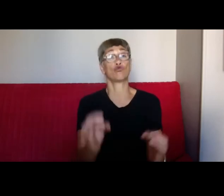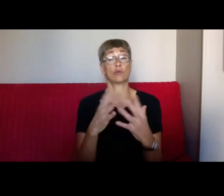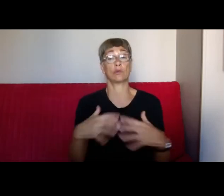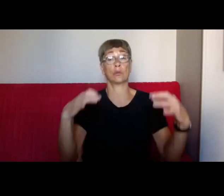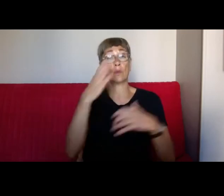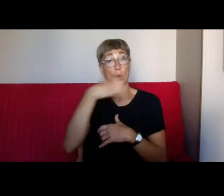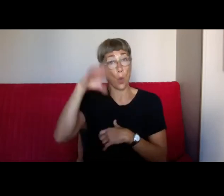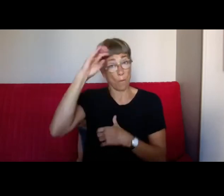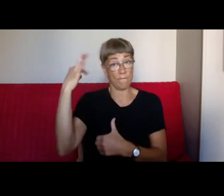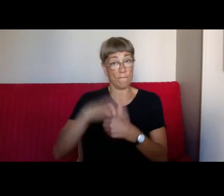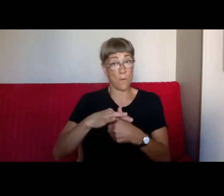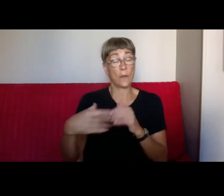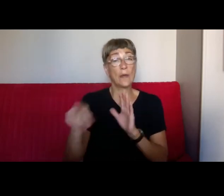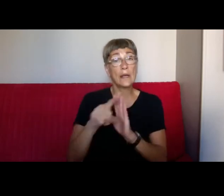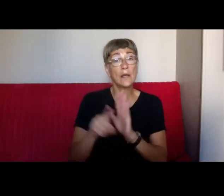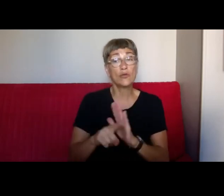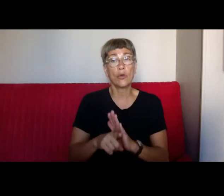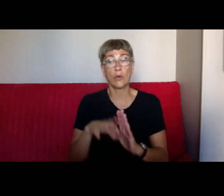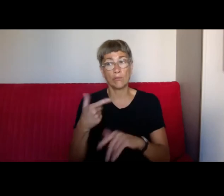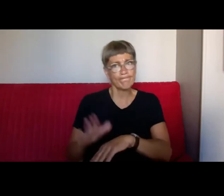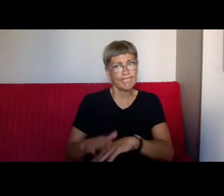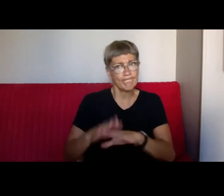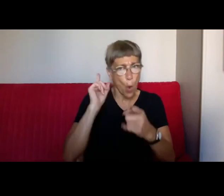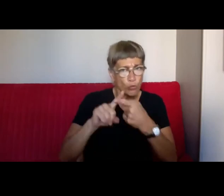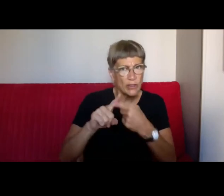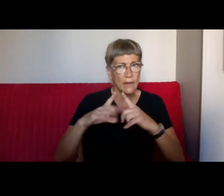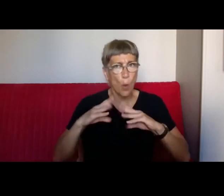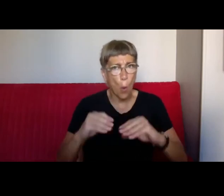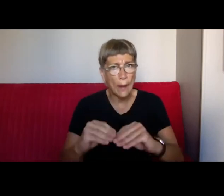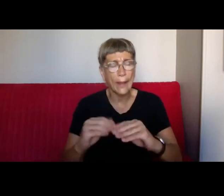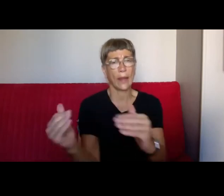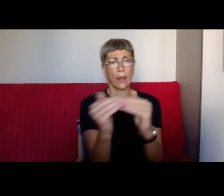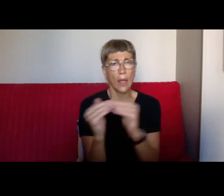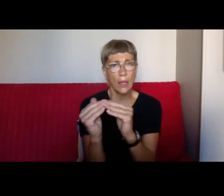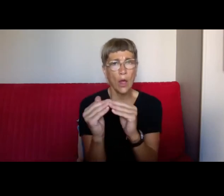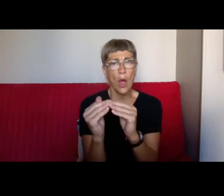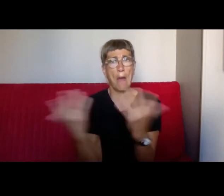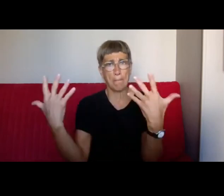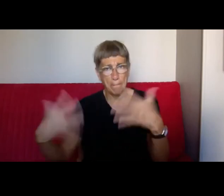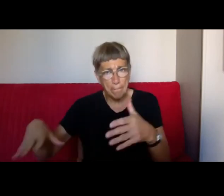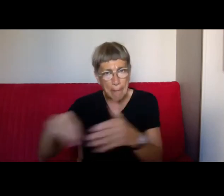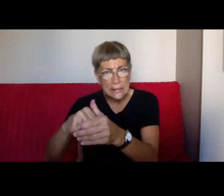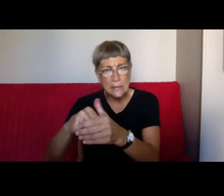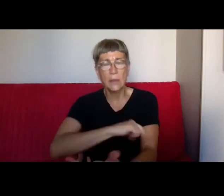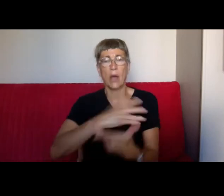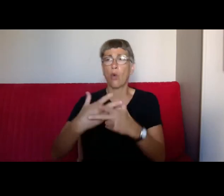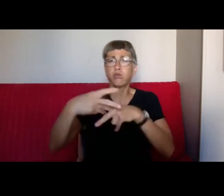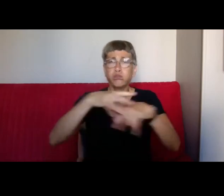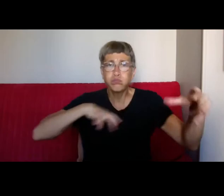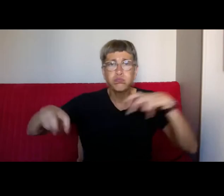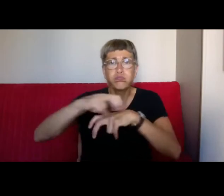résolution qui recommande des objectifs concrets dans différents domaines. Égalité, participation, liberté de mouvement et